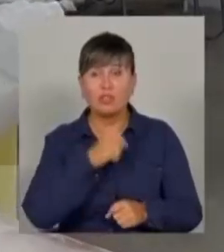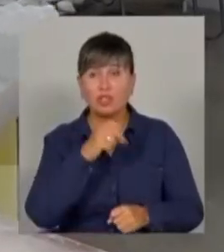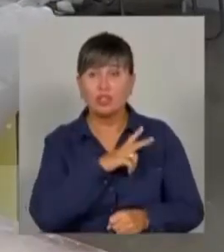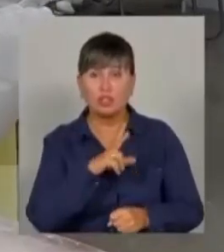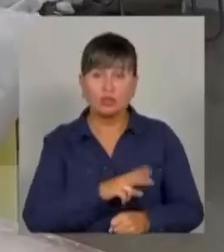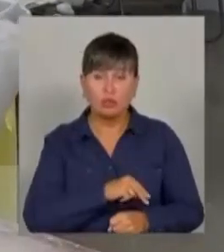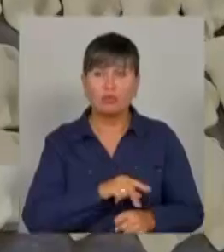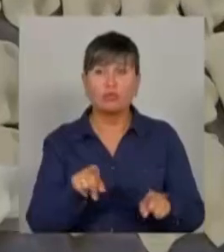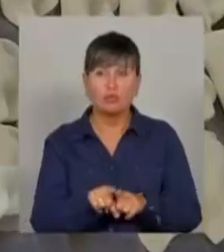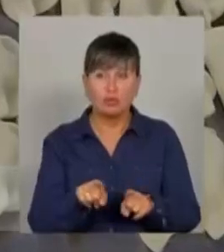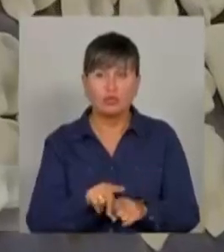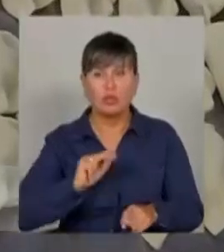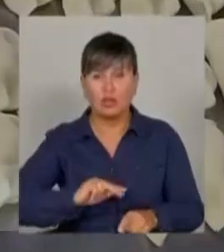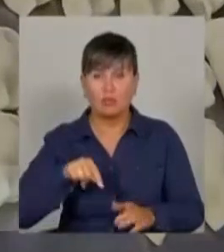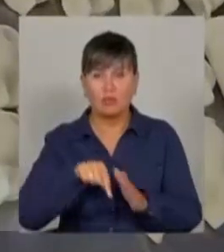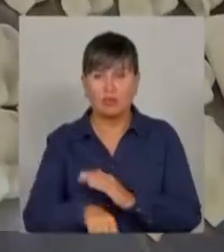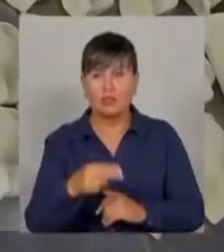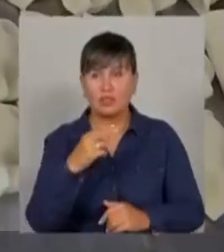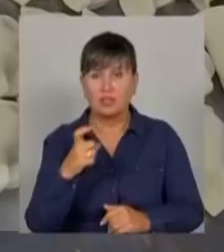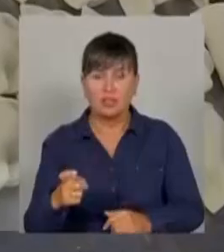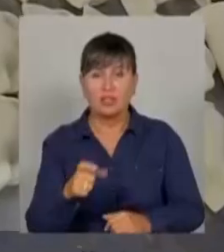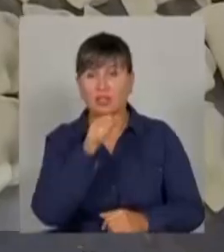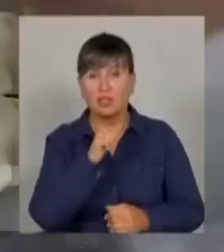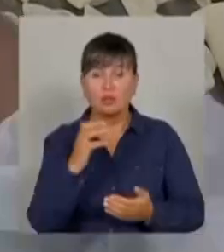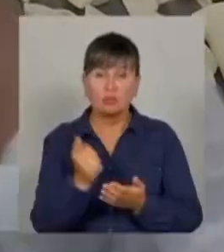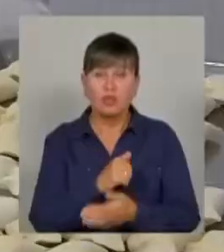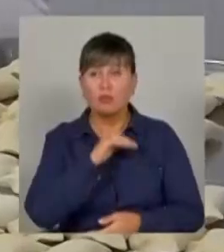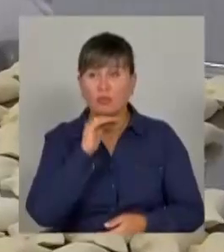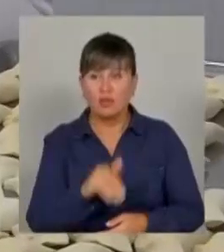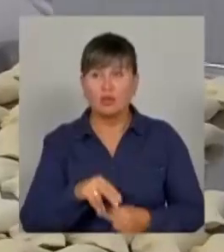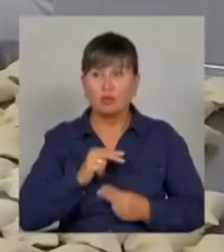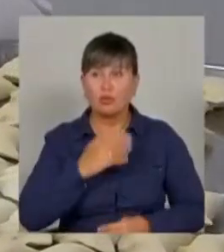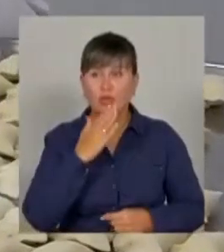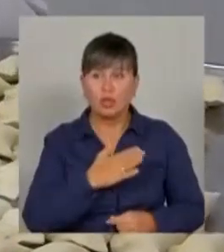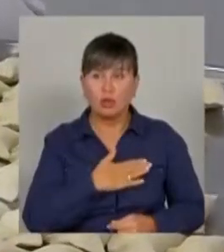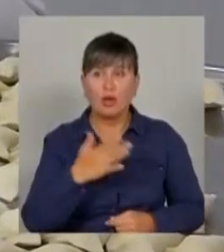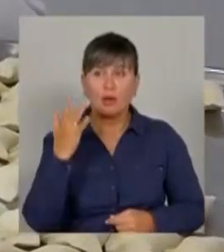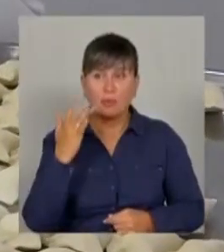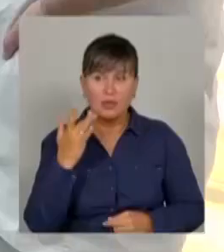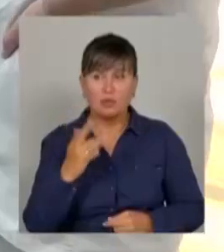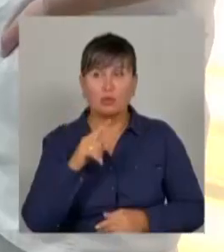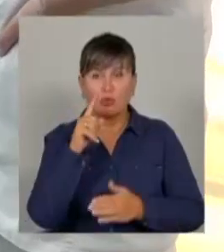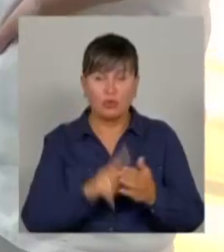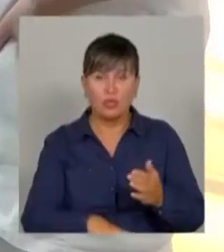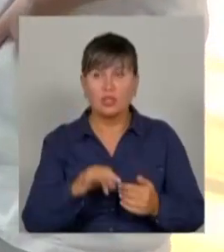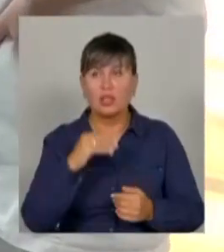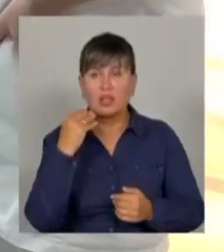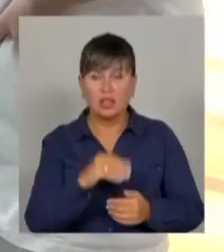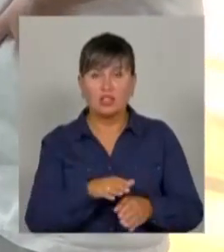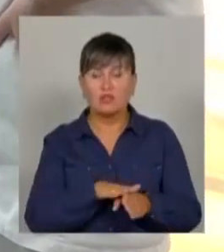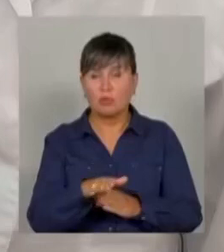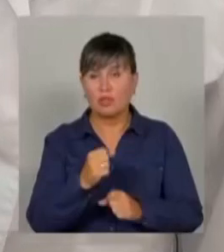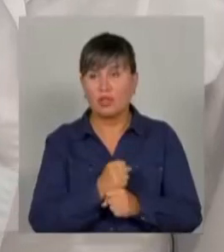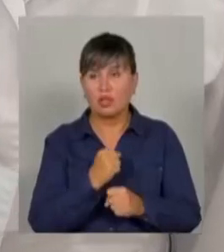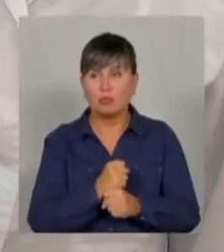дочь пошла по ее стопам и тоже работает в этом цехе секрет успеха профессионала Трудолюбие постоянство уверенность и качественное выполнение